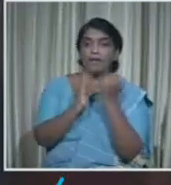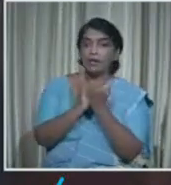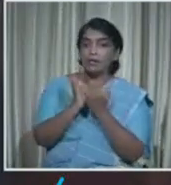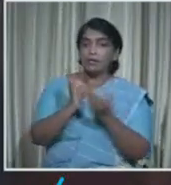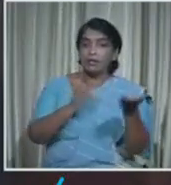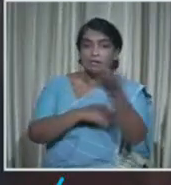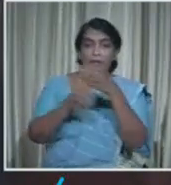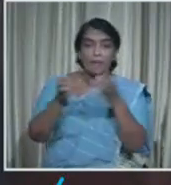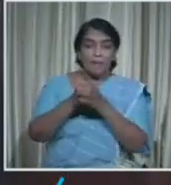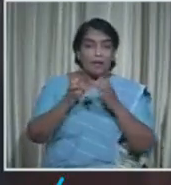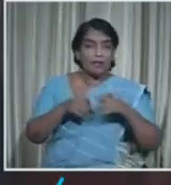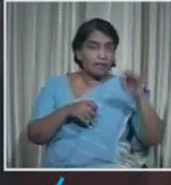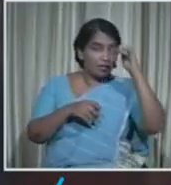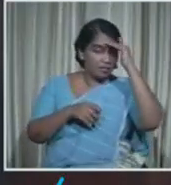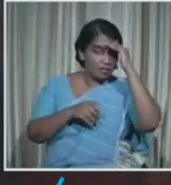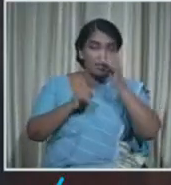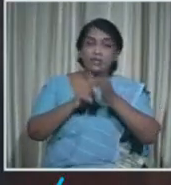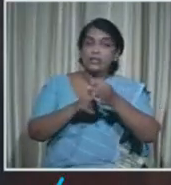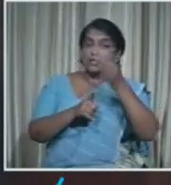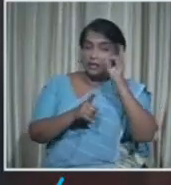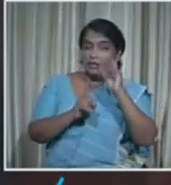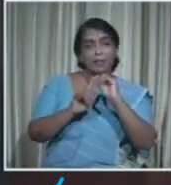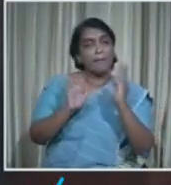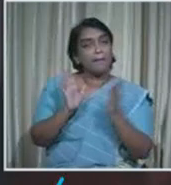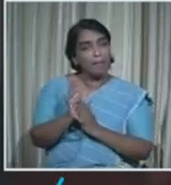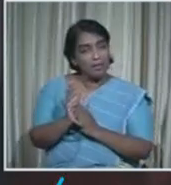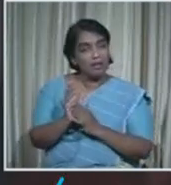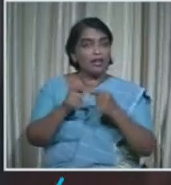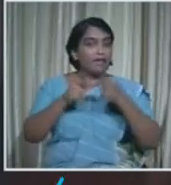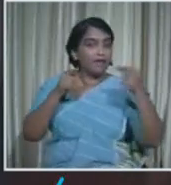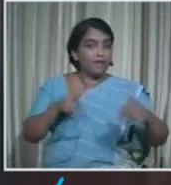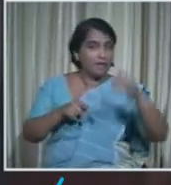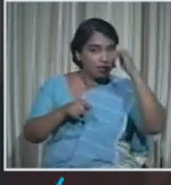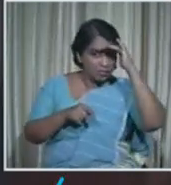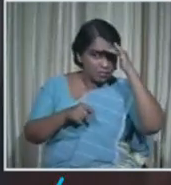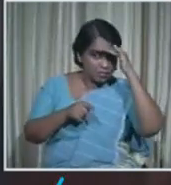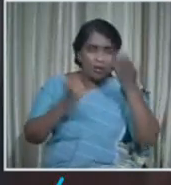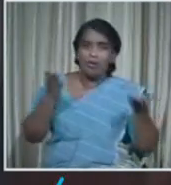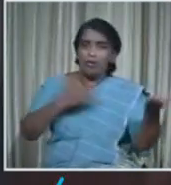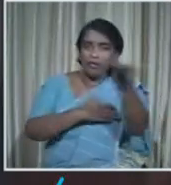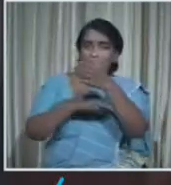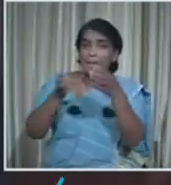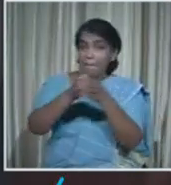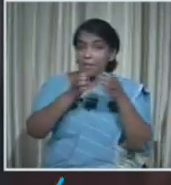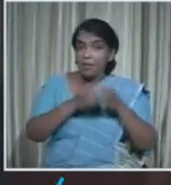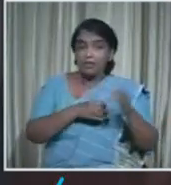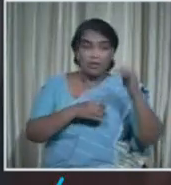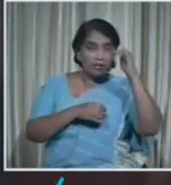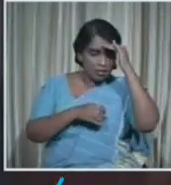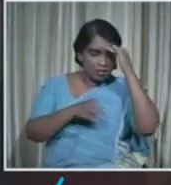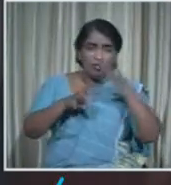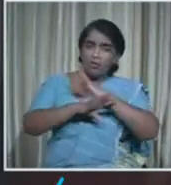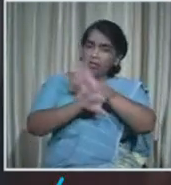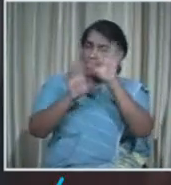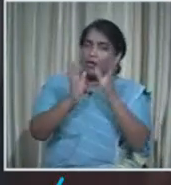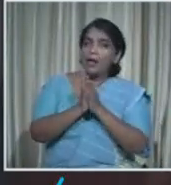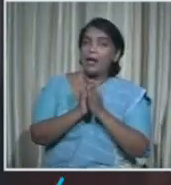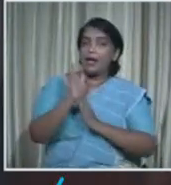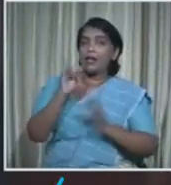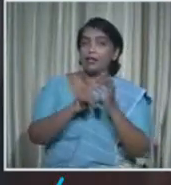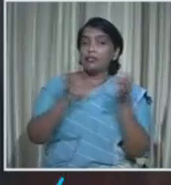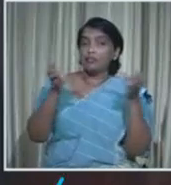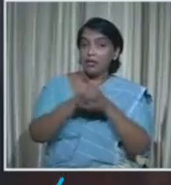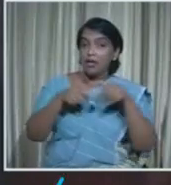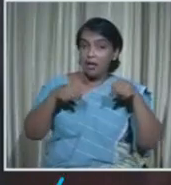නායක මේ ජනාධිපතිතුමා අගමැතිතුමා විපක්ෂ නායකතුමා මේ පක්ෂ නායකවරු සහ සියලුම මන්ත්‍රීවරු එකතු කරගෙන අද